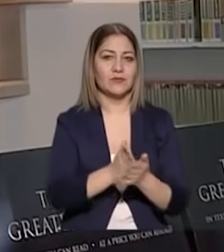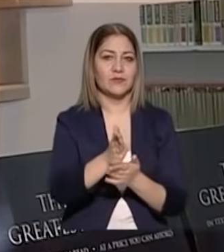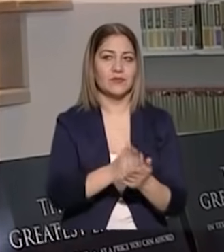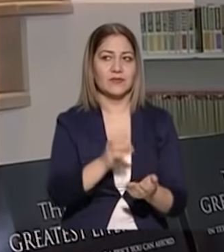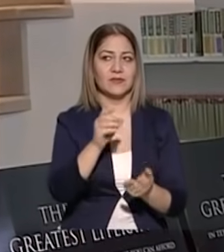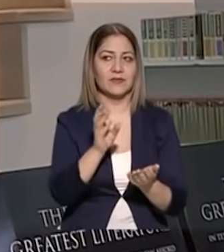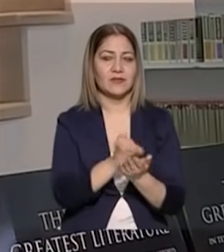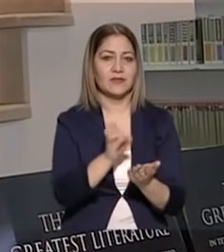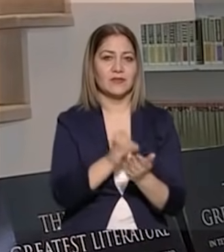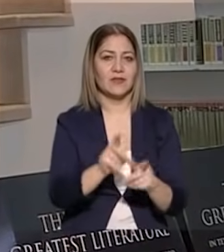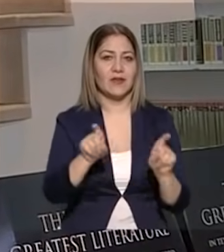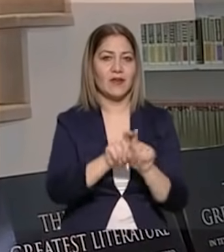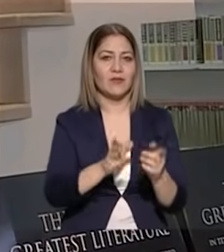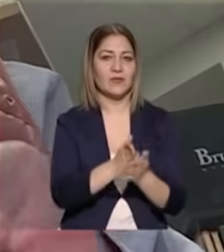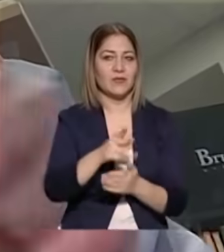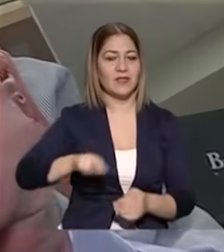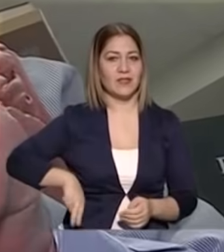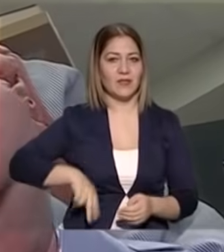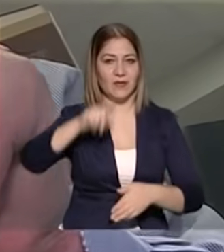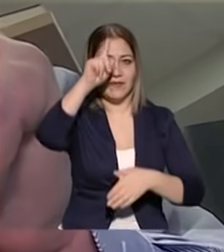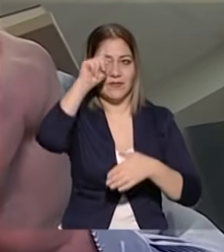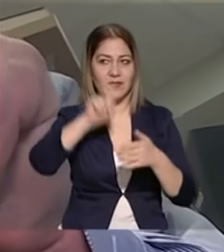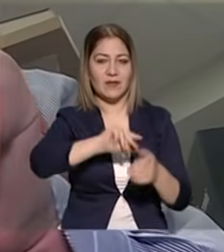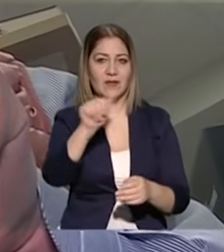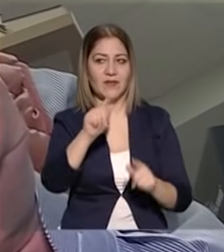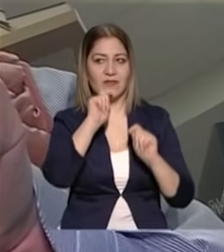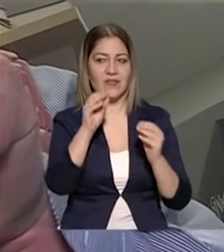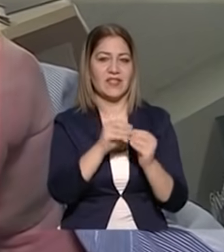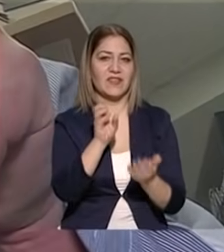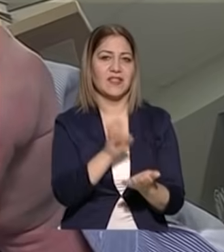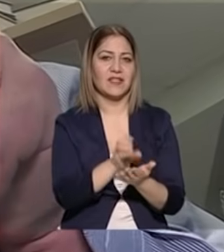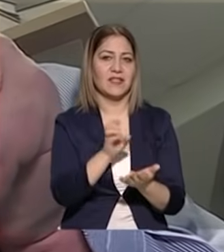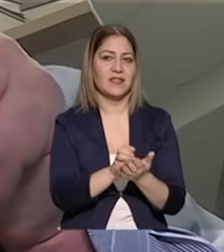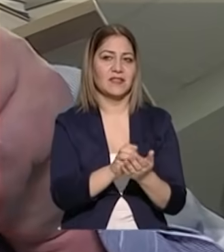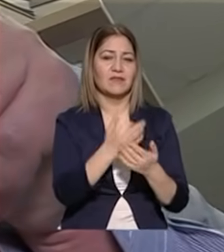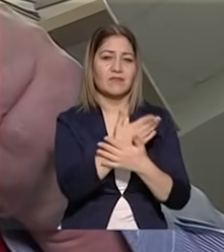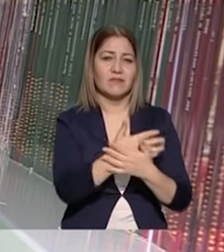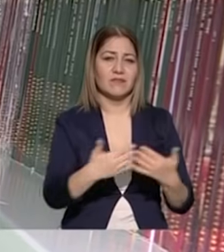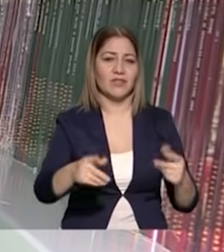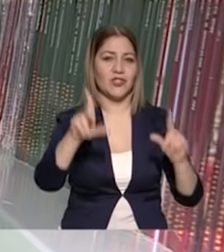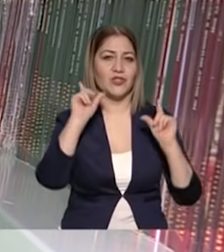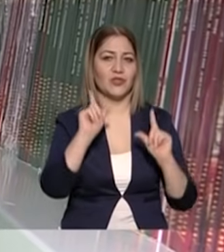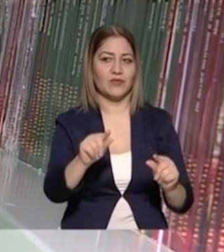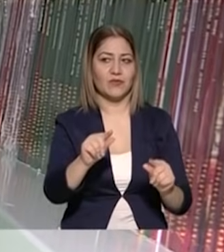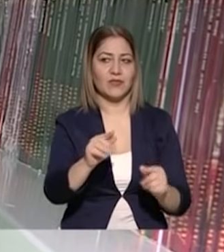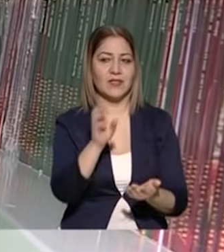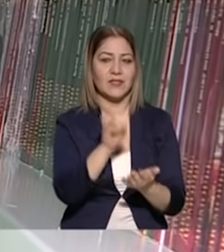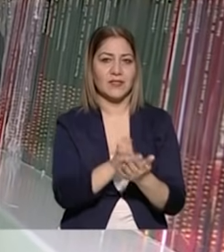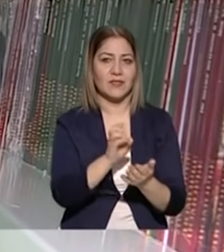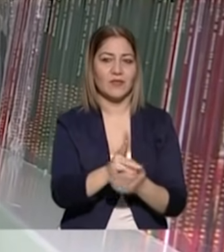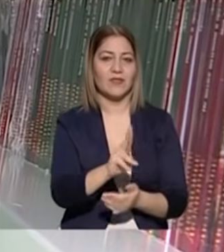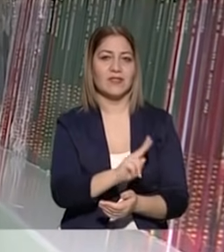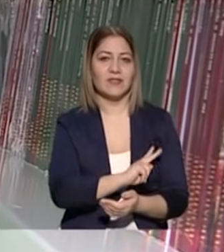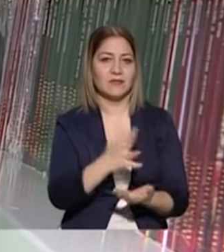ունեցող գրախանութի երկարամյա տնօրենը համոզված է, որ լավագույն նվերը մնում է գիրքը։ Ամբողջ տեսականին զեղչել են, որ ամեն գիրք գտնի